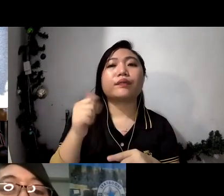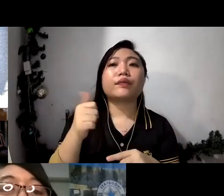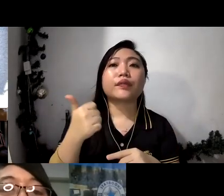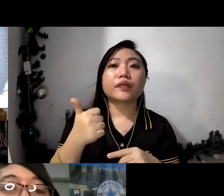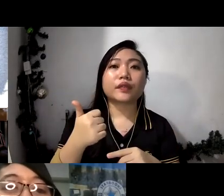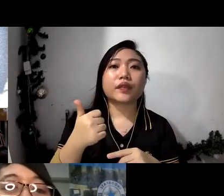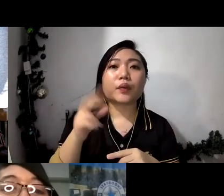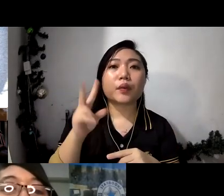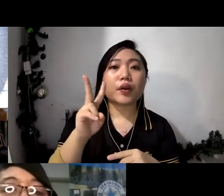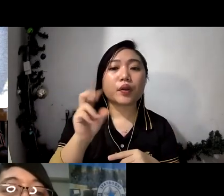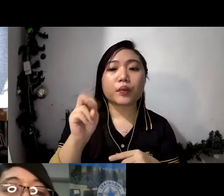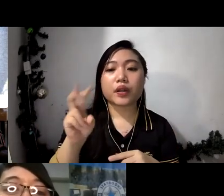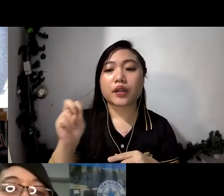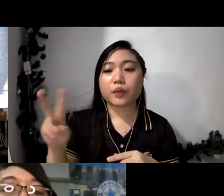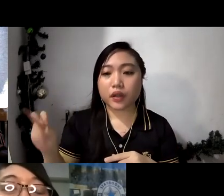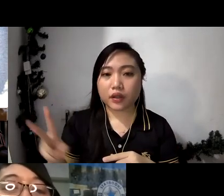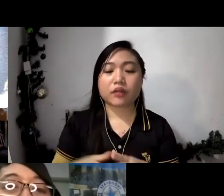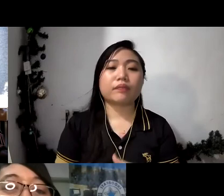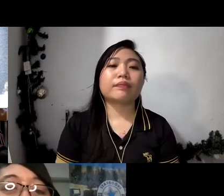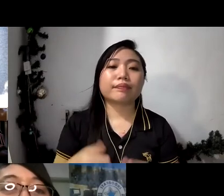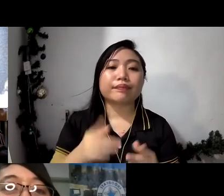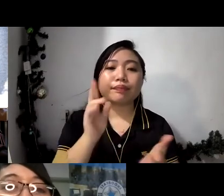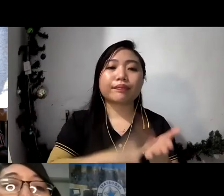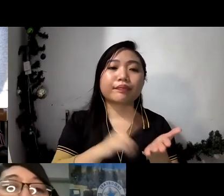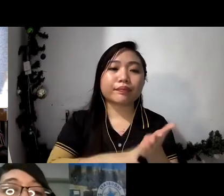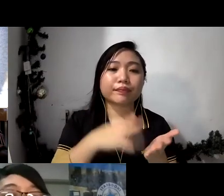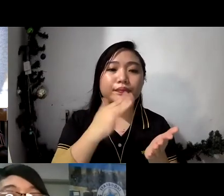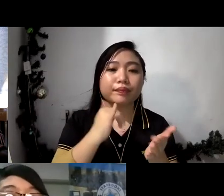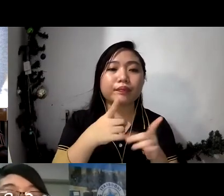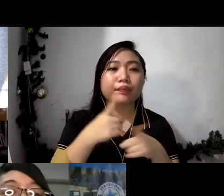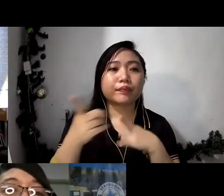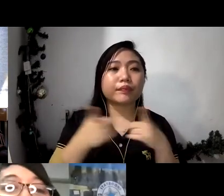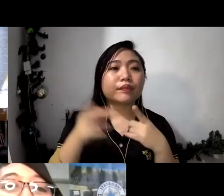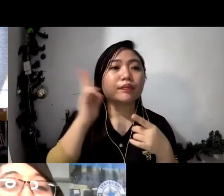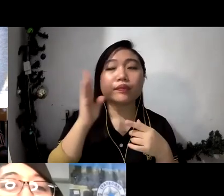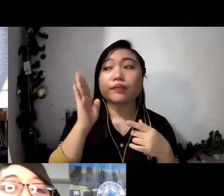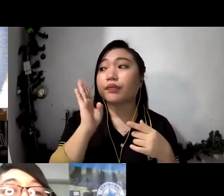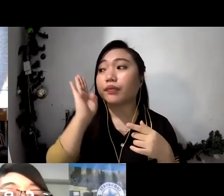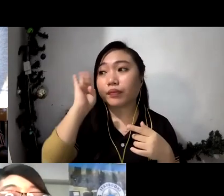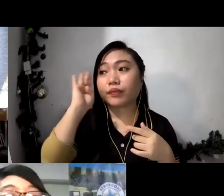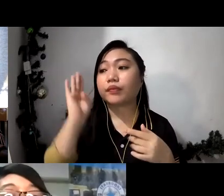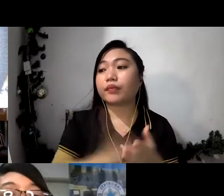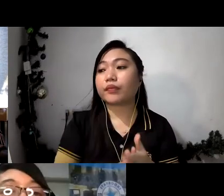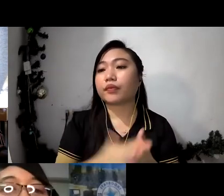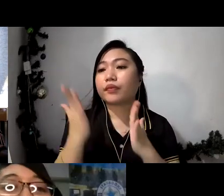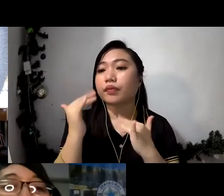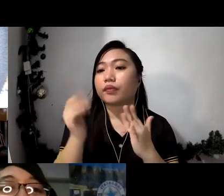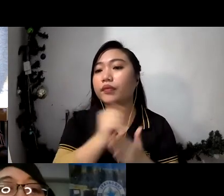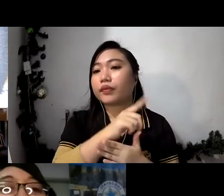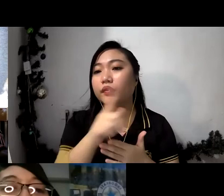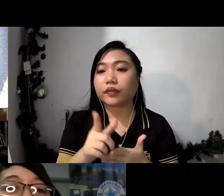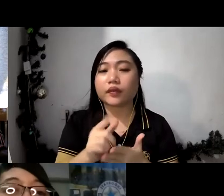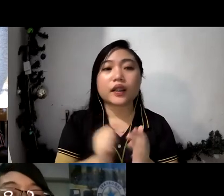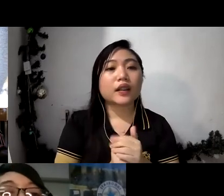2020 via Zoom, signed by our Director, Director Richard P. Burgos. So thank you po sa inyong lahat. Sana po magkita-kita po ulit tayo tomorrow para